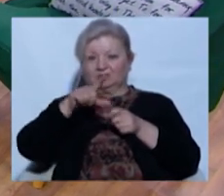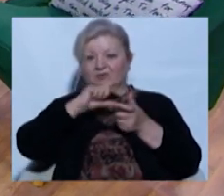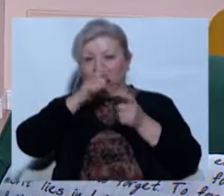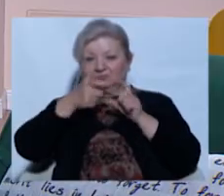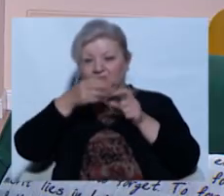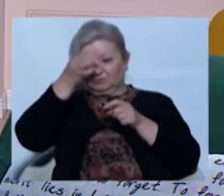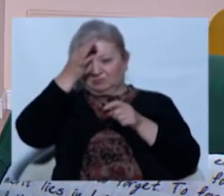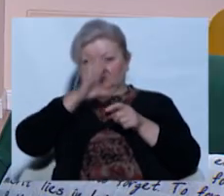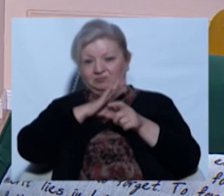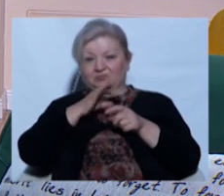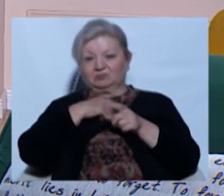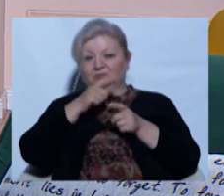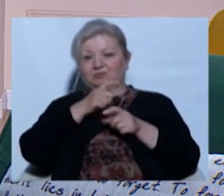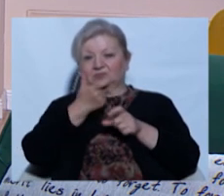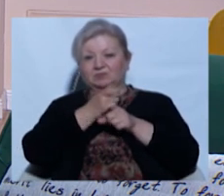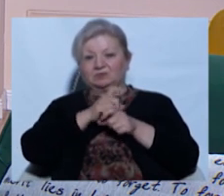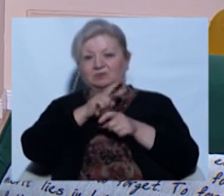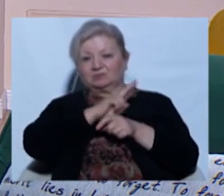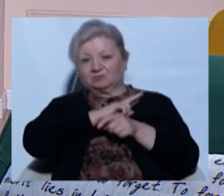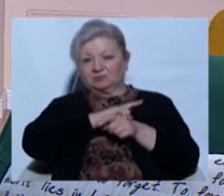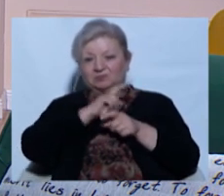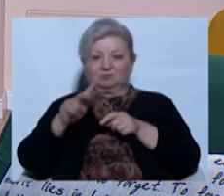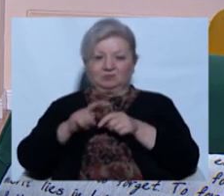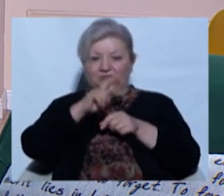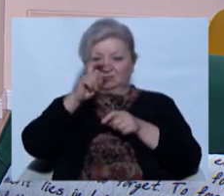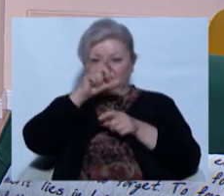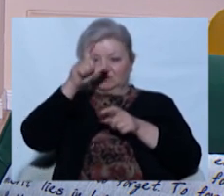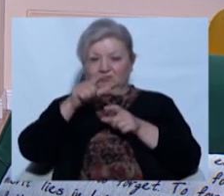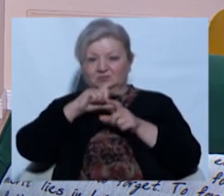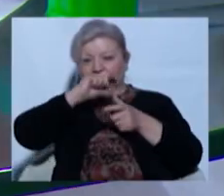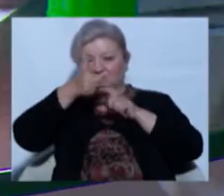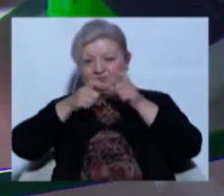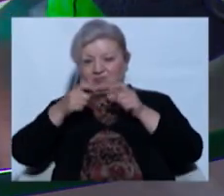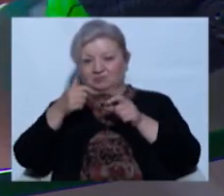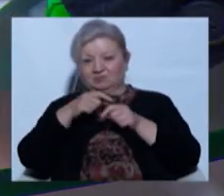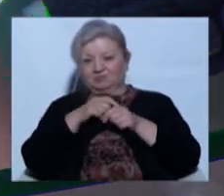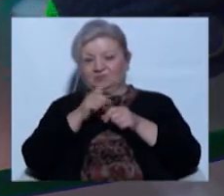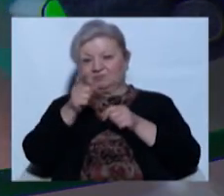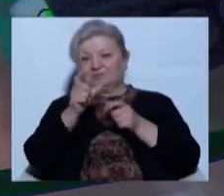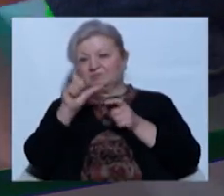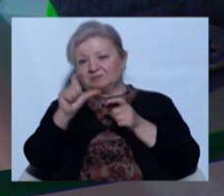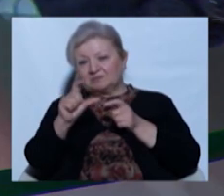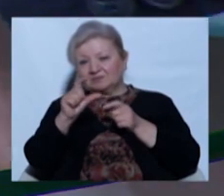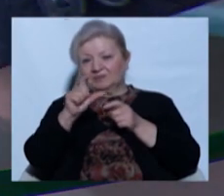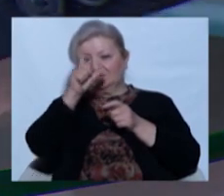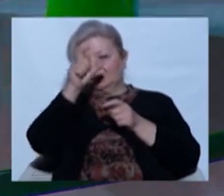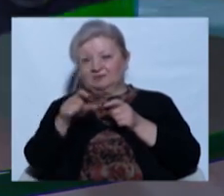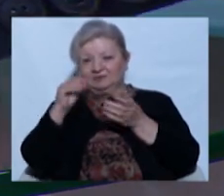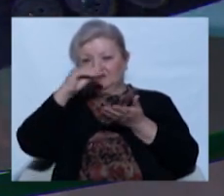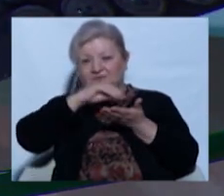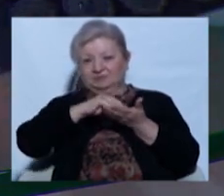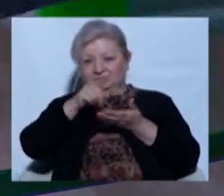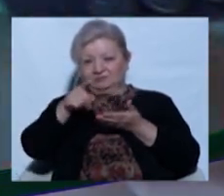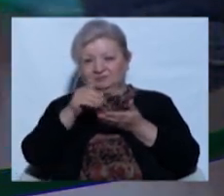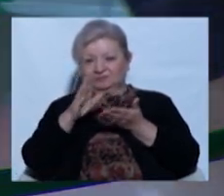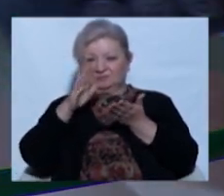ძალიან მიყვარს ლაშქრობა მთაში და ეს ერთი პატარა მოლაშქრე კაც უნდა მოვიყვანე, რომელსაც